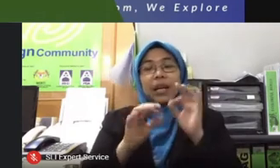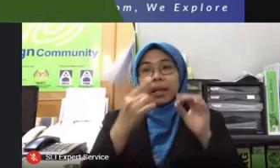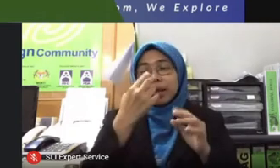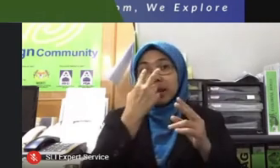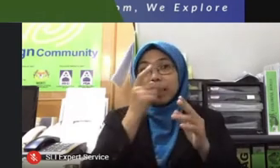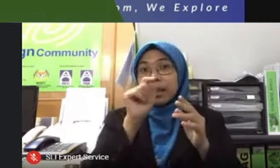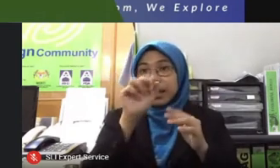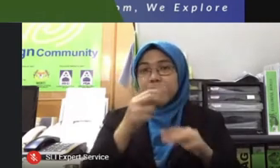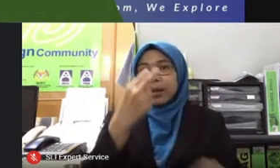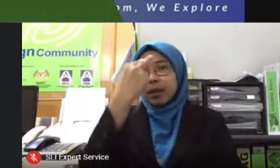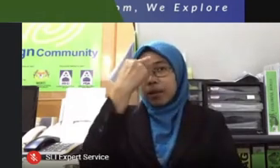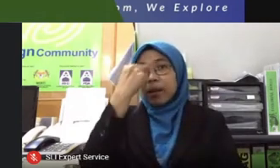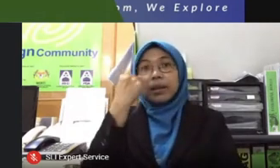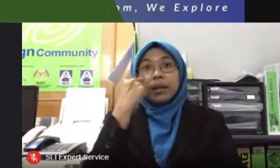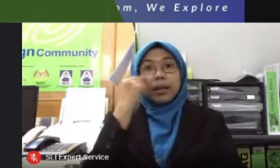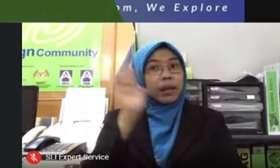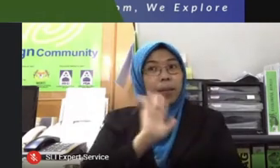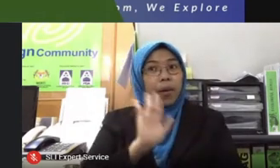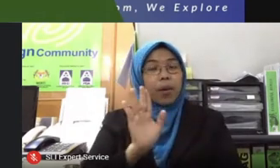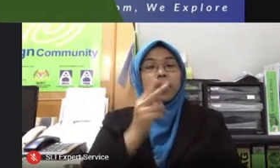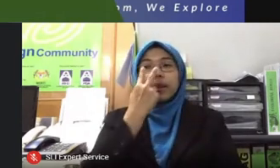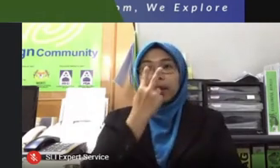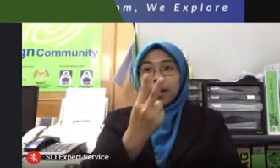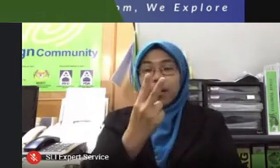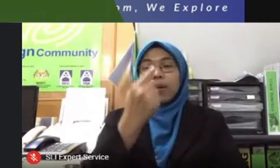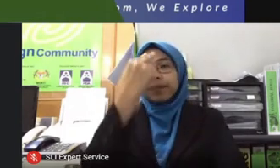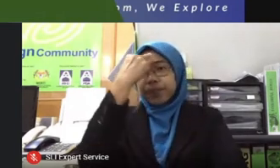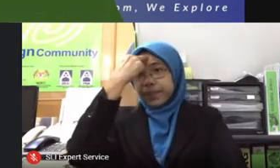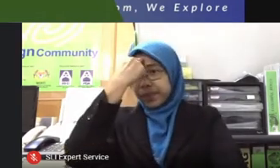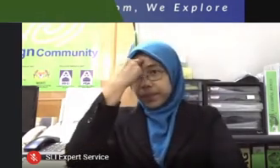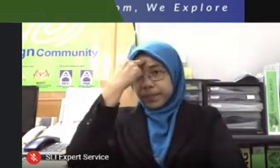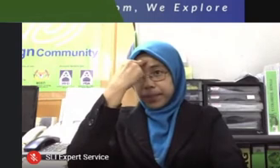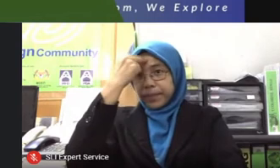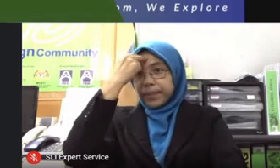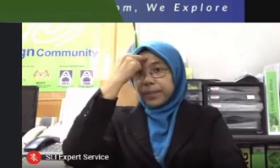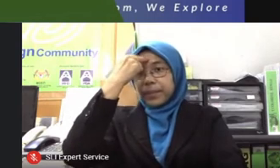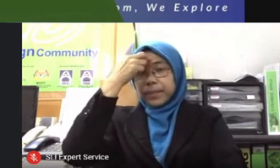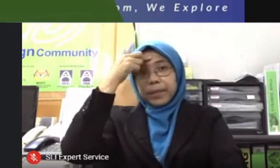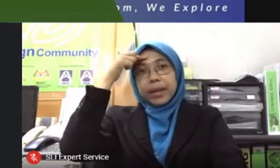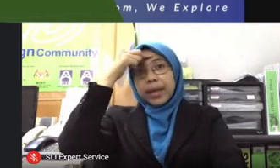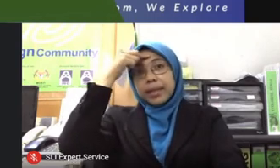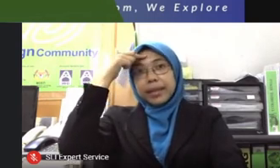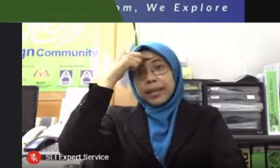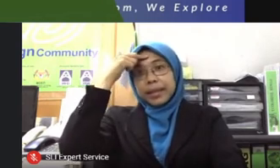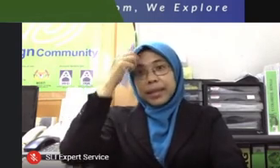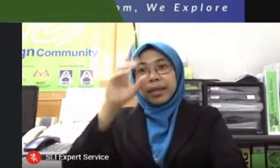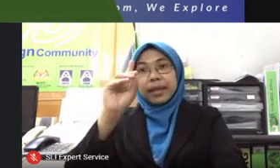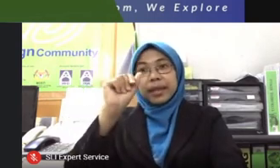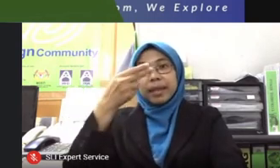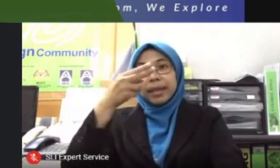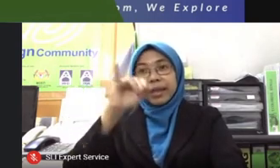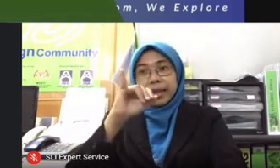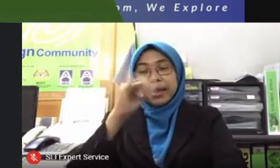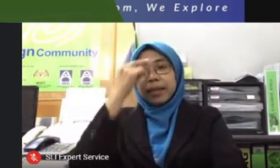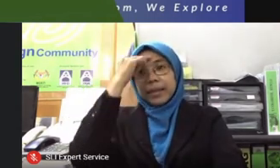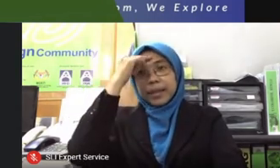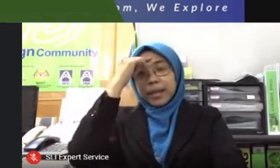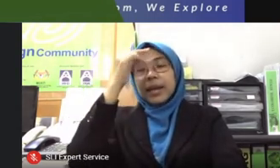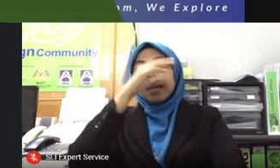adalah, instead of tengok mata, aras mata, kita boleh gunakan tips untuk tengok dia punya dahi dia.